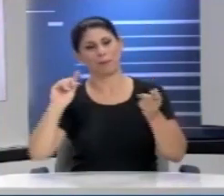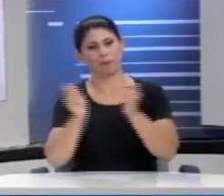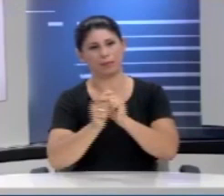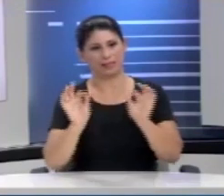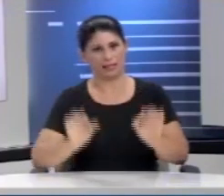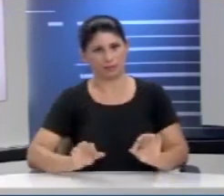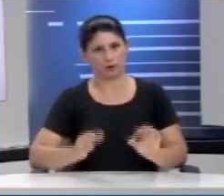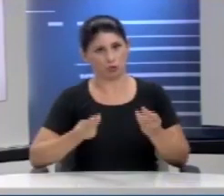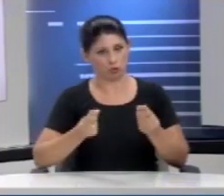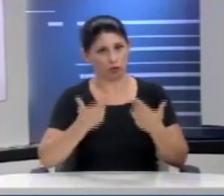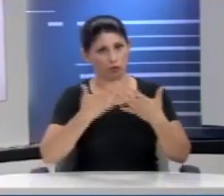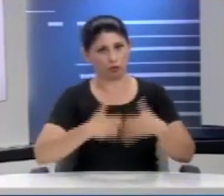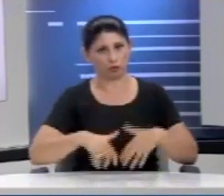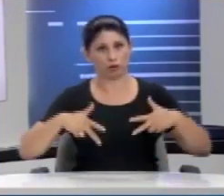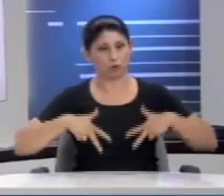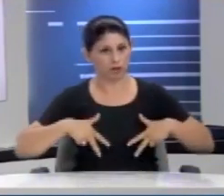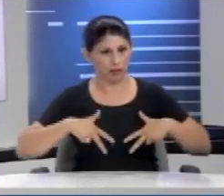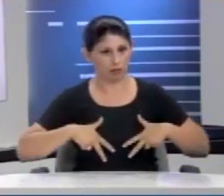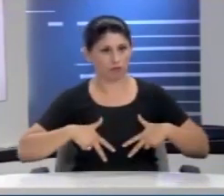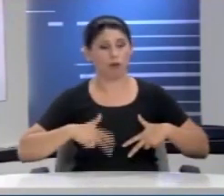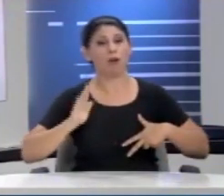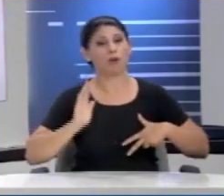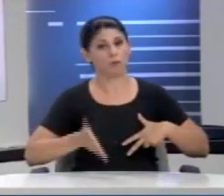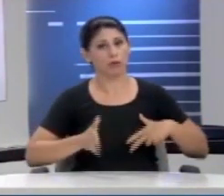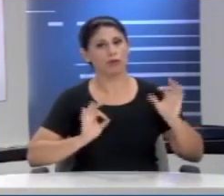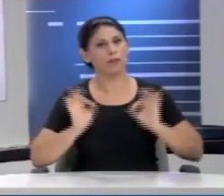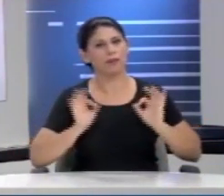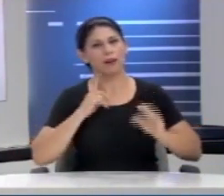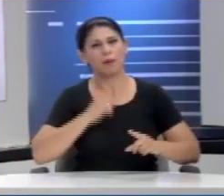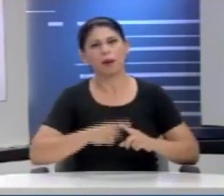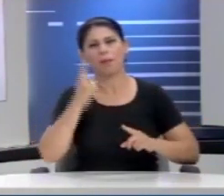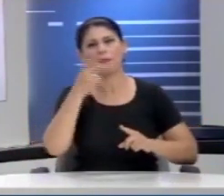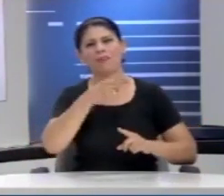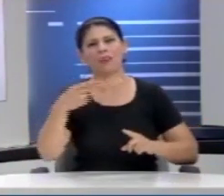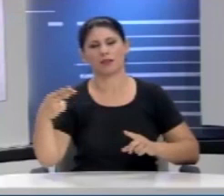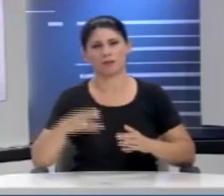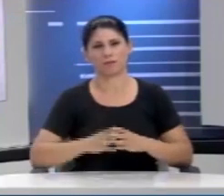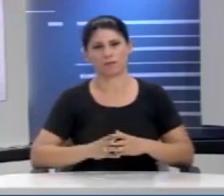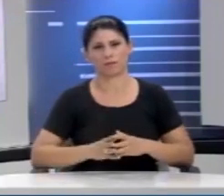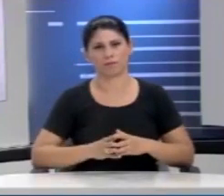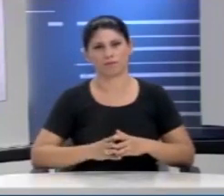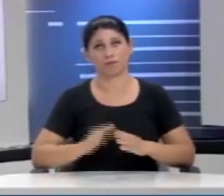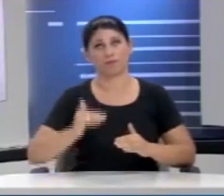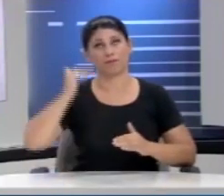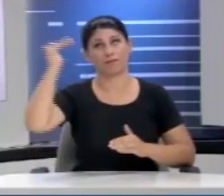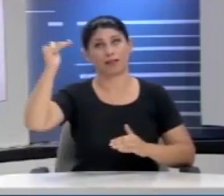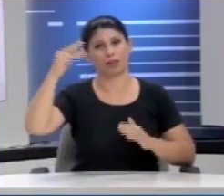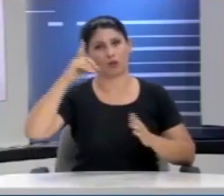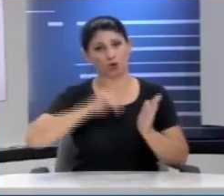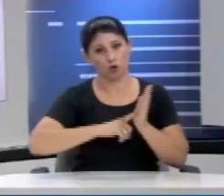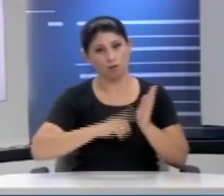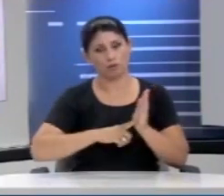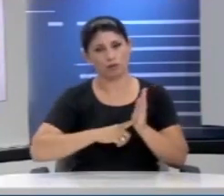μεταρρυθμίσεις στον τρόπο λειτουργίας του κράτους μπορούν να περιγραφούν πολύ απλά με μια φράση: υπέρτατος νόμος,